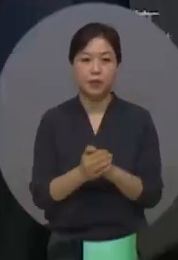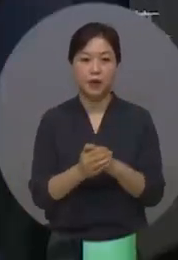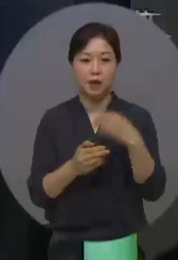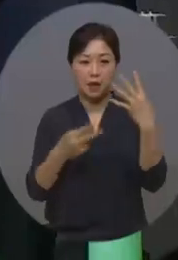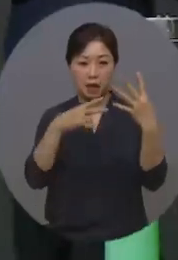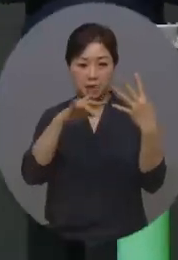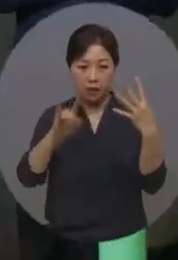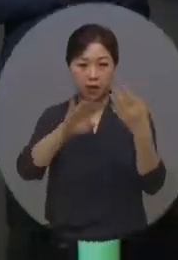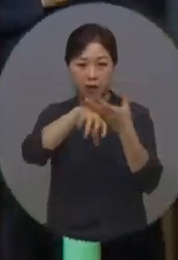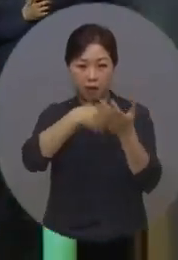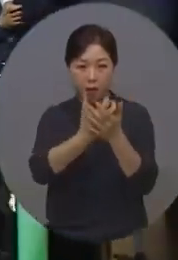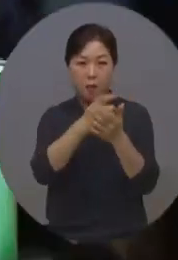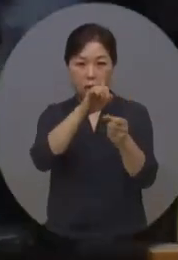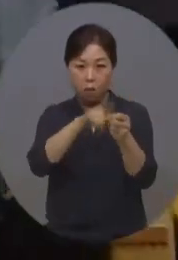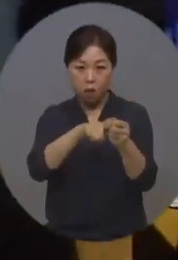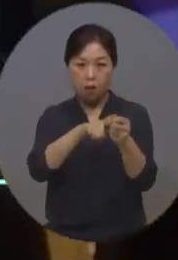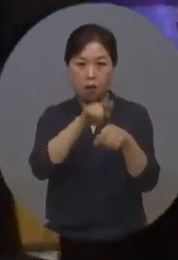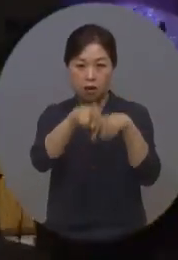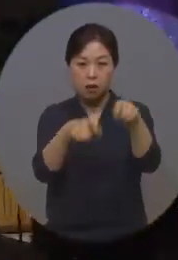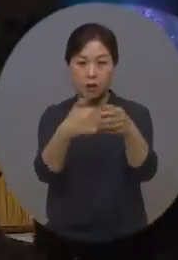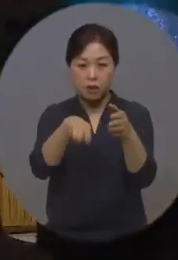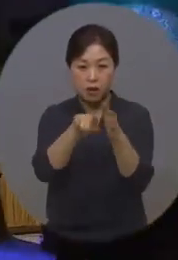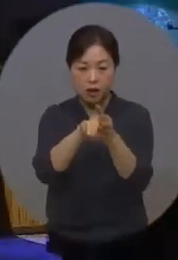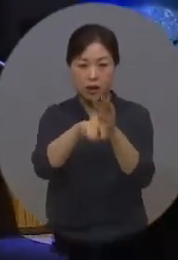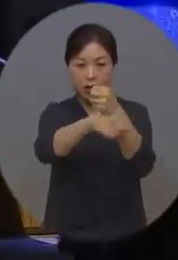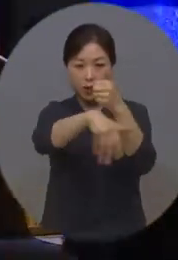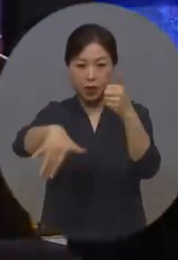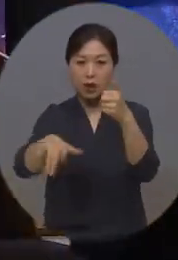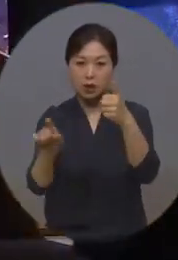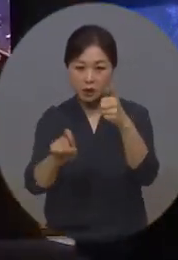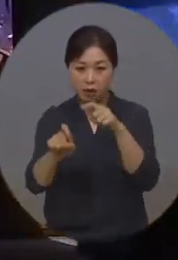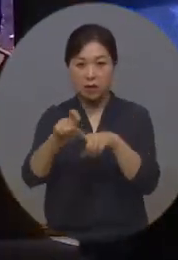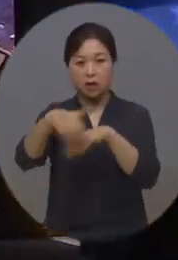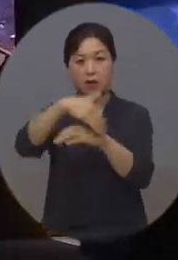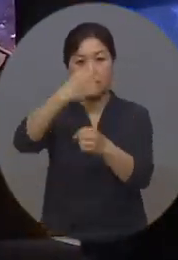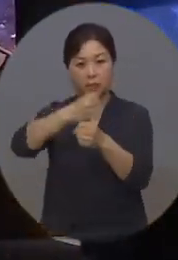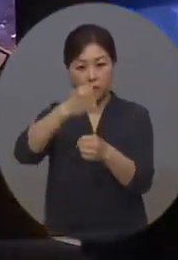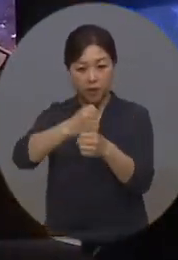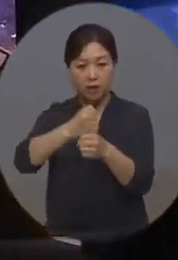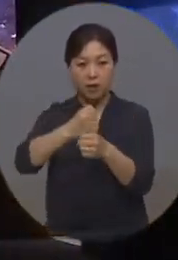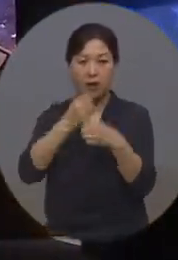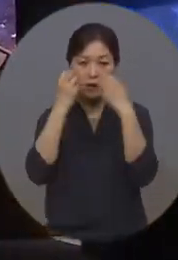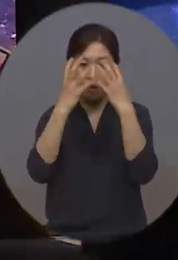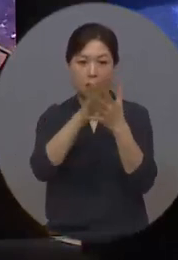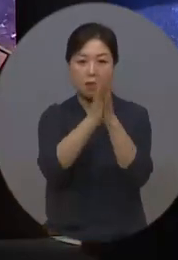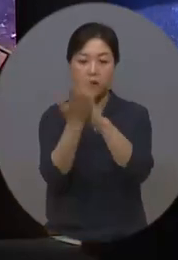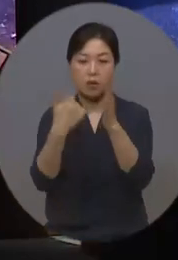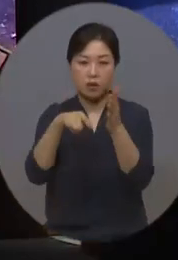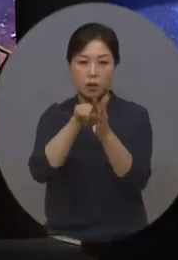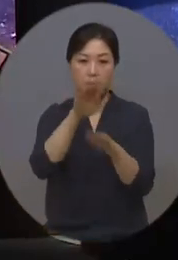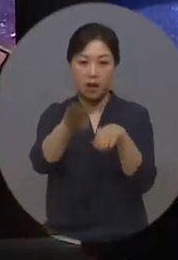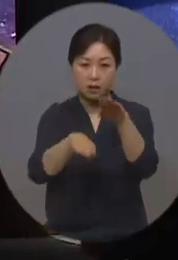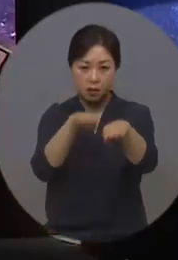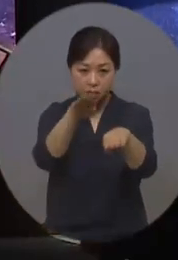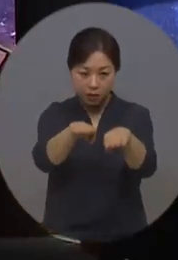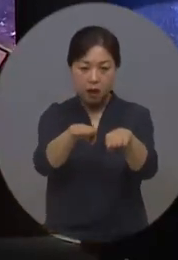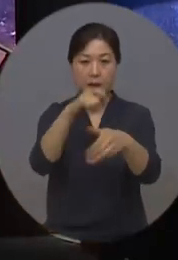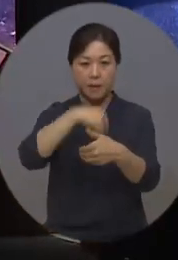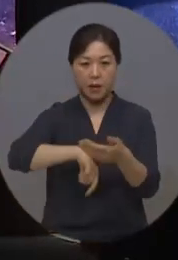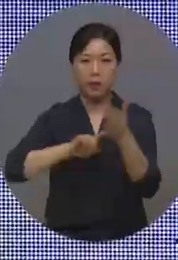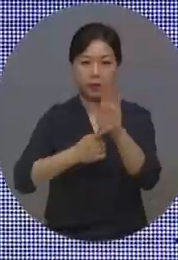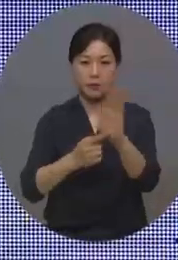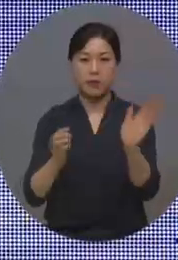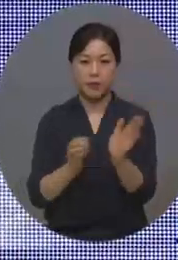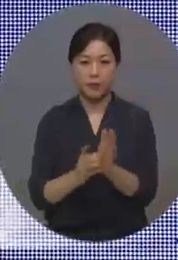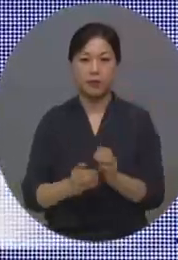목표와 이를 실행하기 위한 10대 미래 혁신 전략을 담아내며 혁신을 향한 발걸음에 나서기 따르 포부를 밝혔습니다